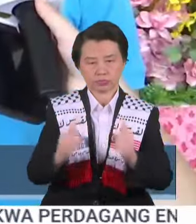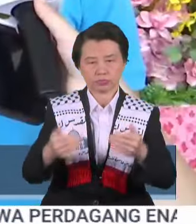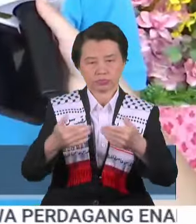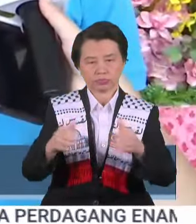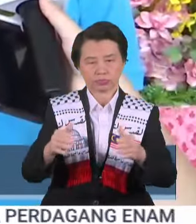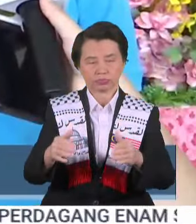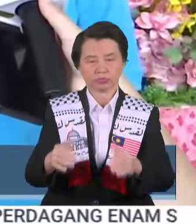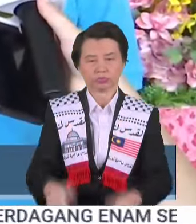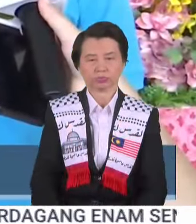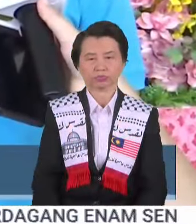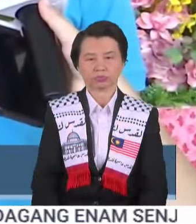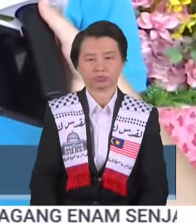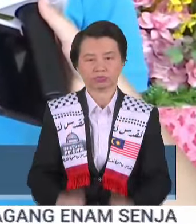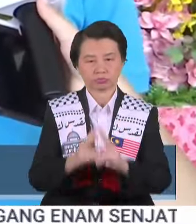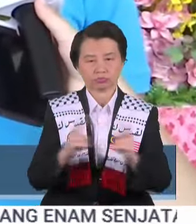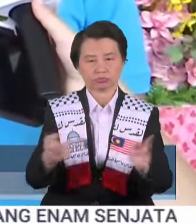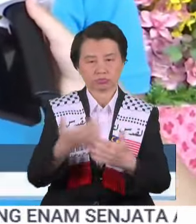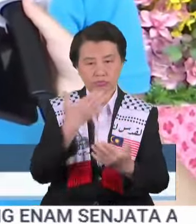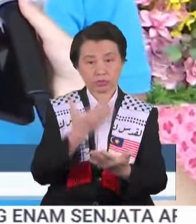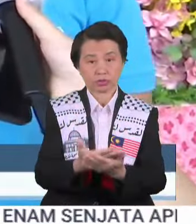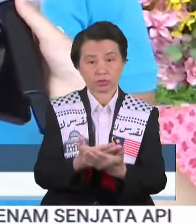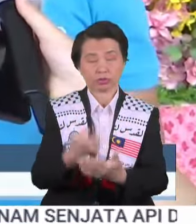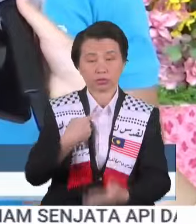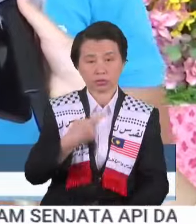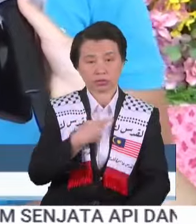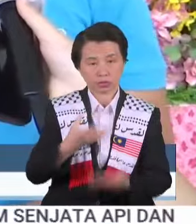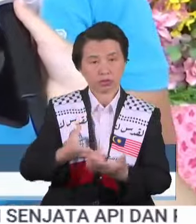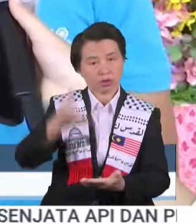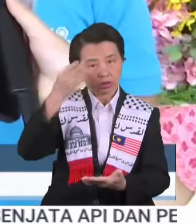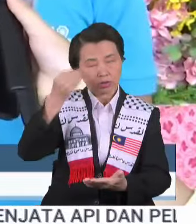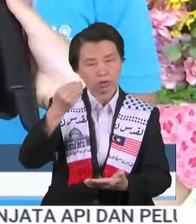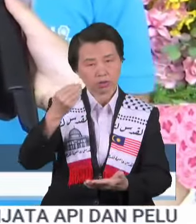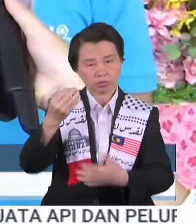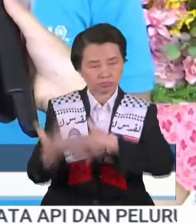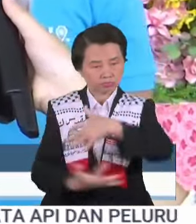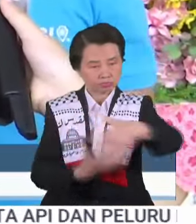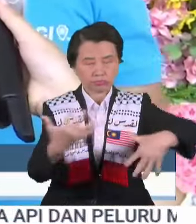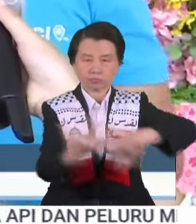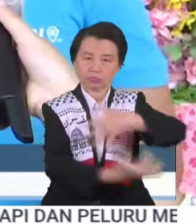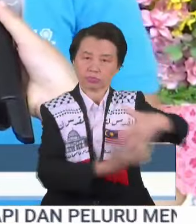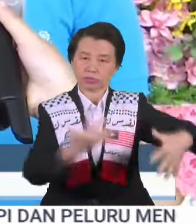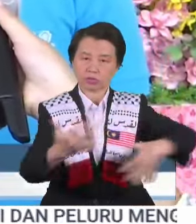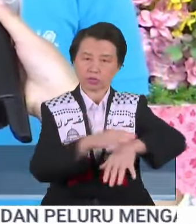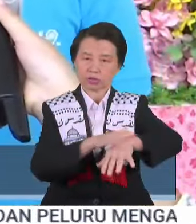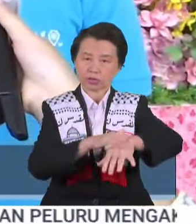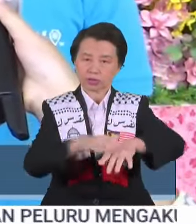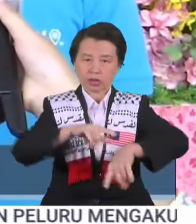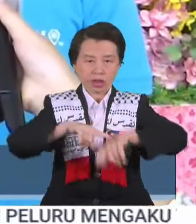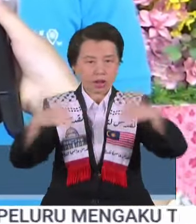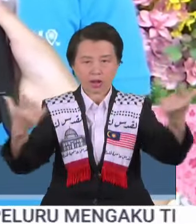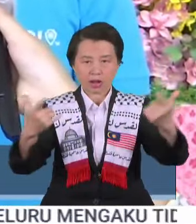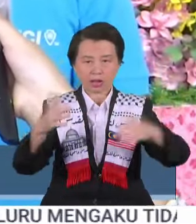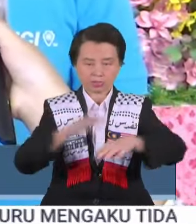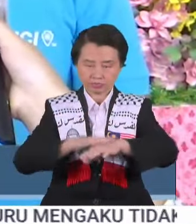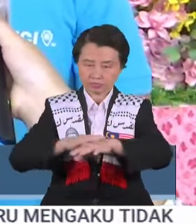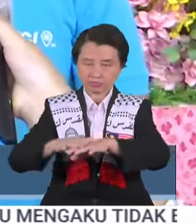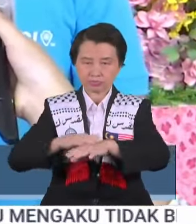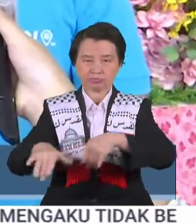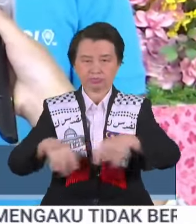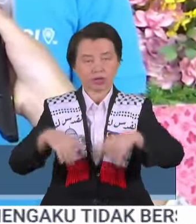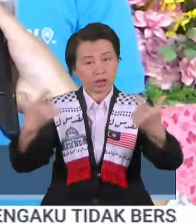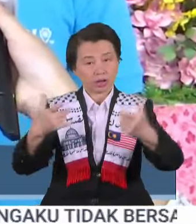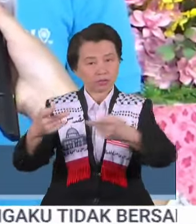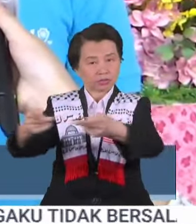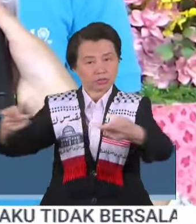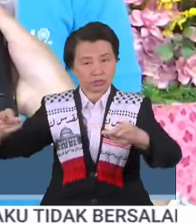Very good. We learn to be multiracial, as all our different races are from other